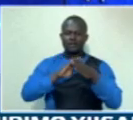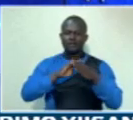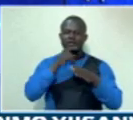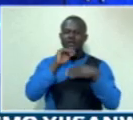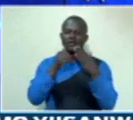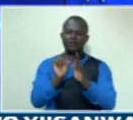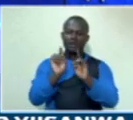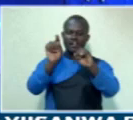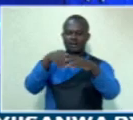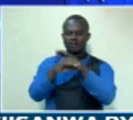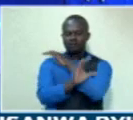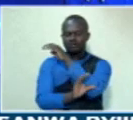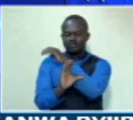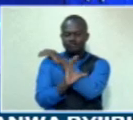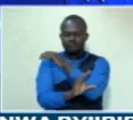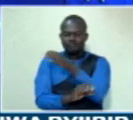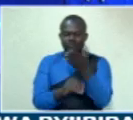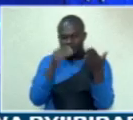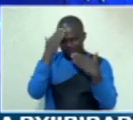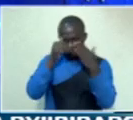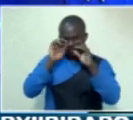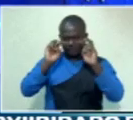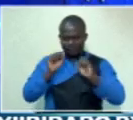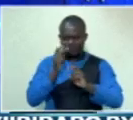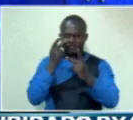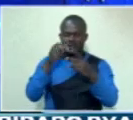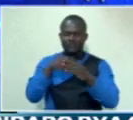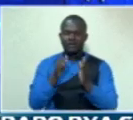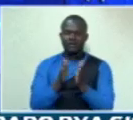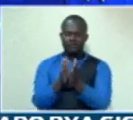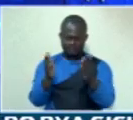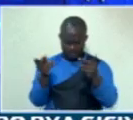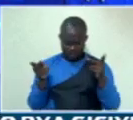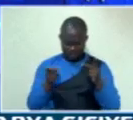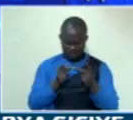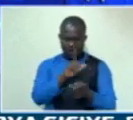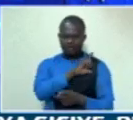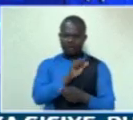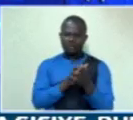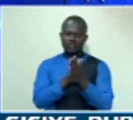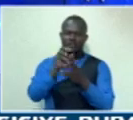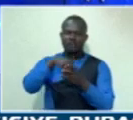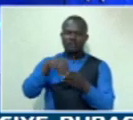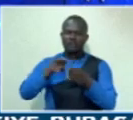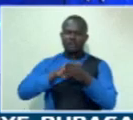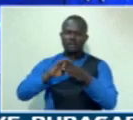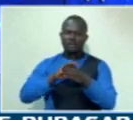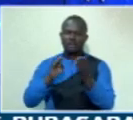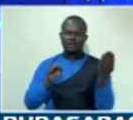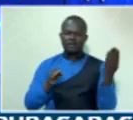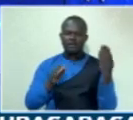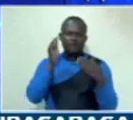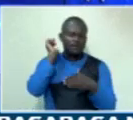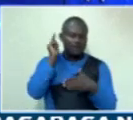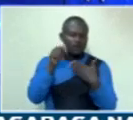ry'abashoramari bagiye muri iki gihugu kugira ngo barebere muri rusange ahari amahirwe bashoramo ishoramari umurongo wa